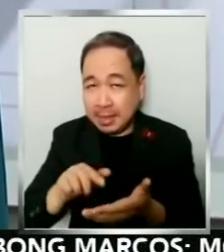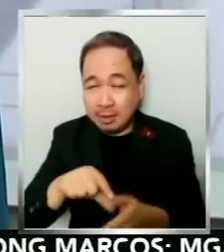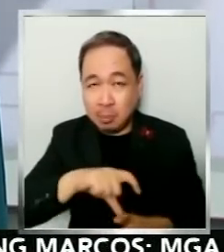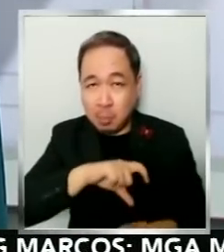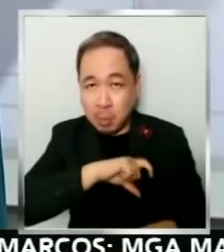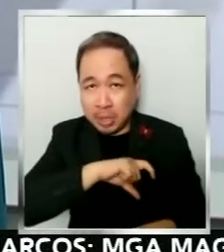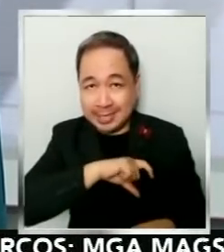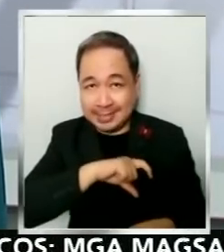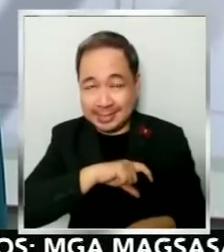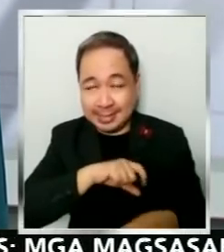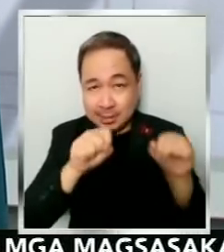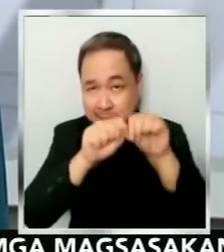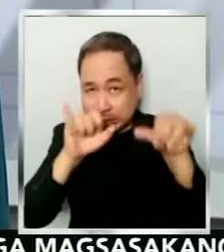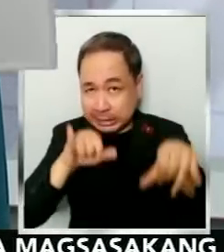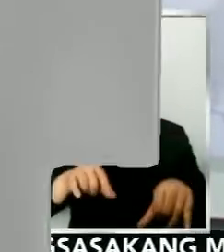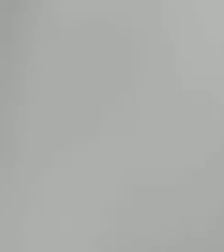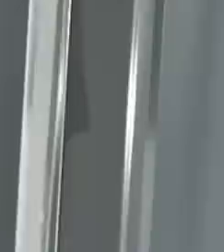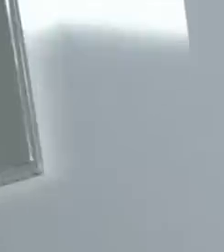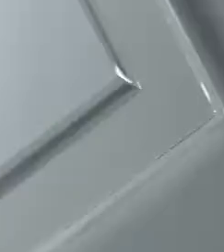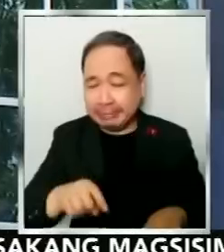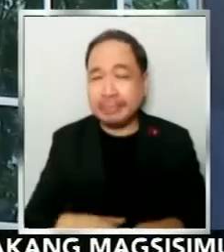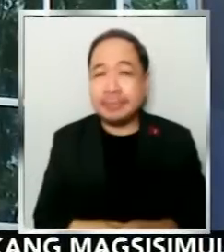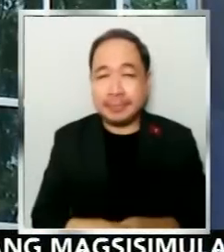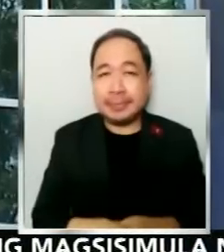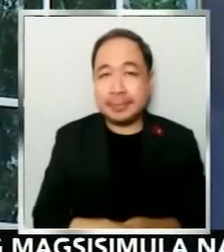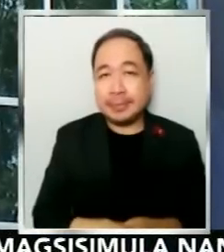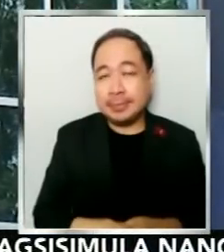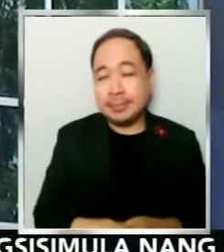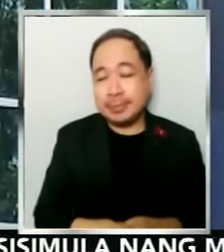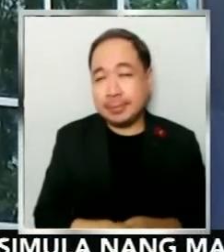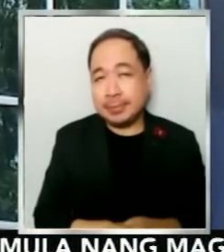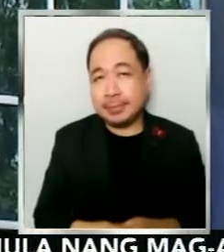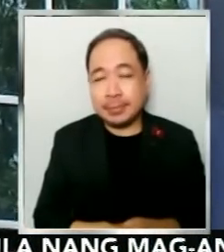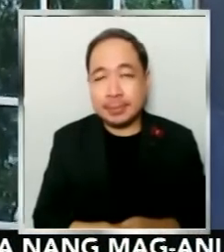sa pagtutok ni Maki Pulido.